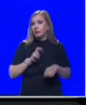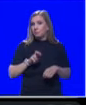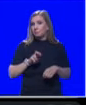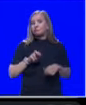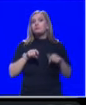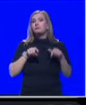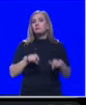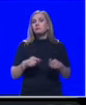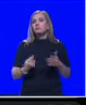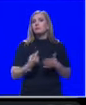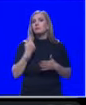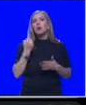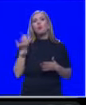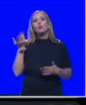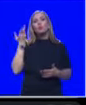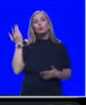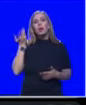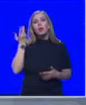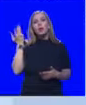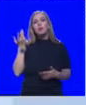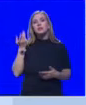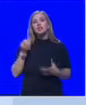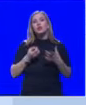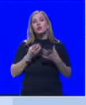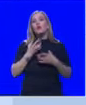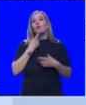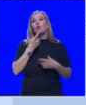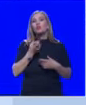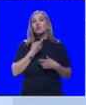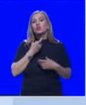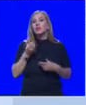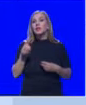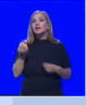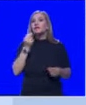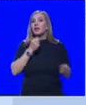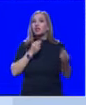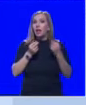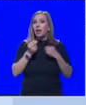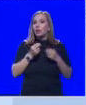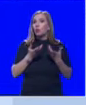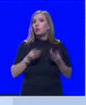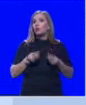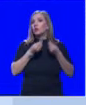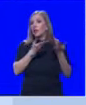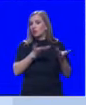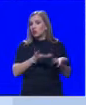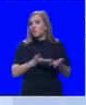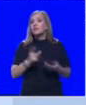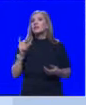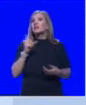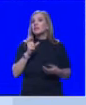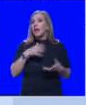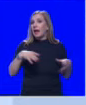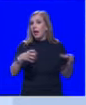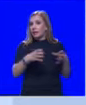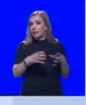от онези новогодишни вечери, които даваше в Сарая, и му обясни,